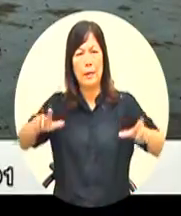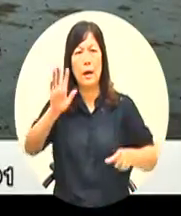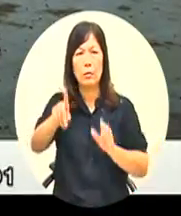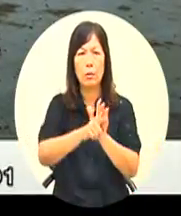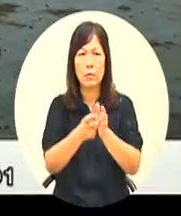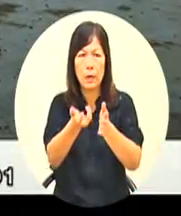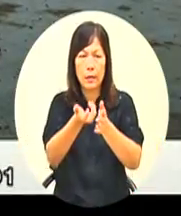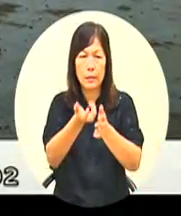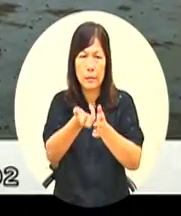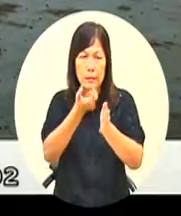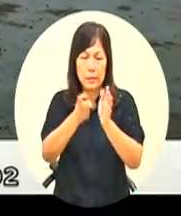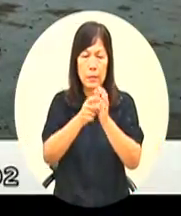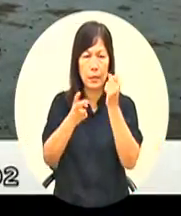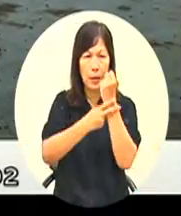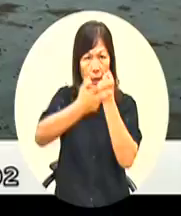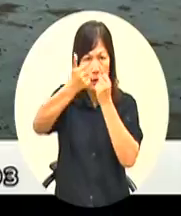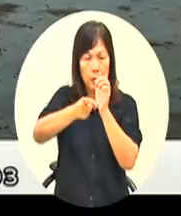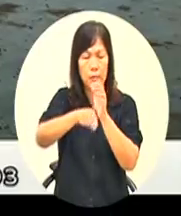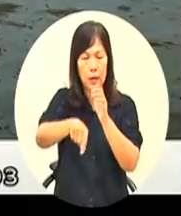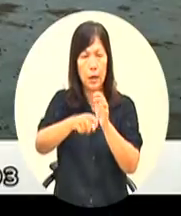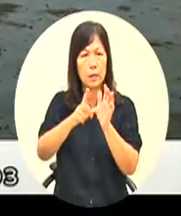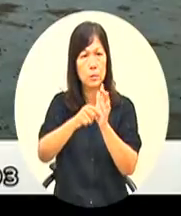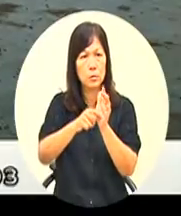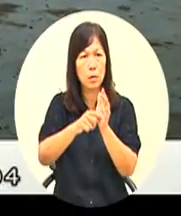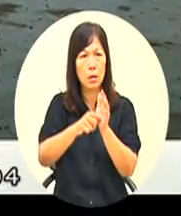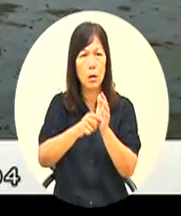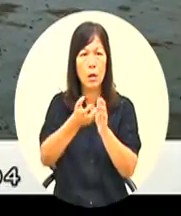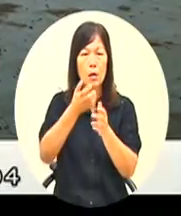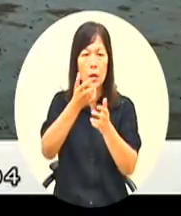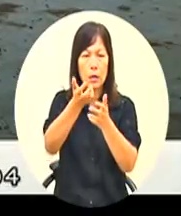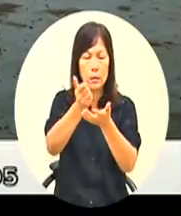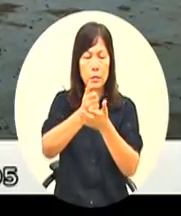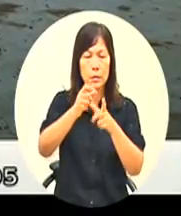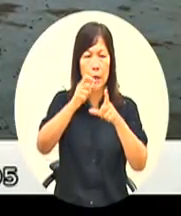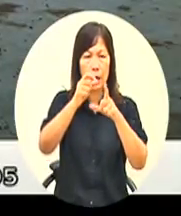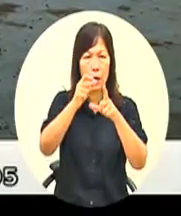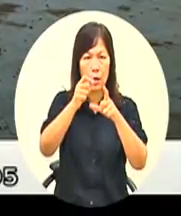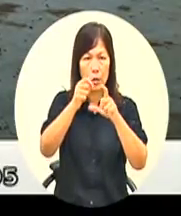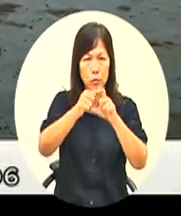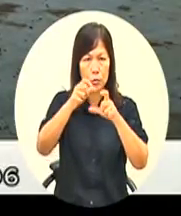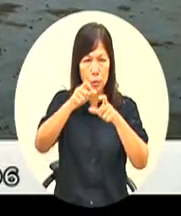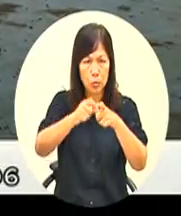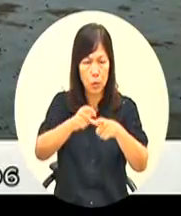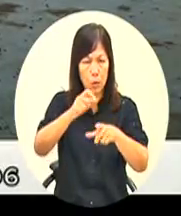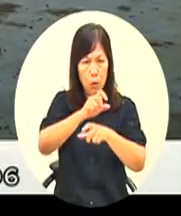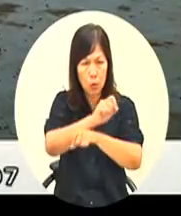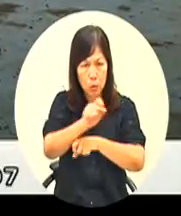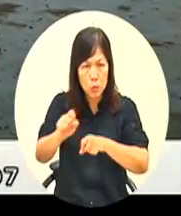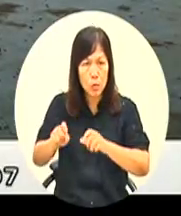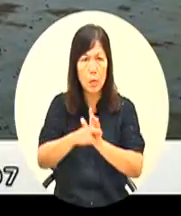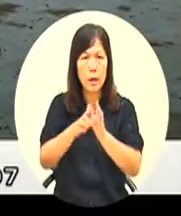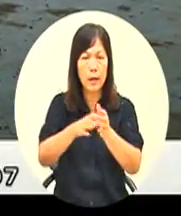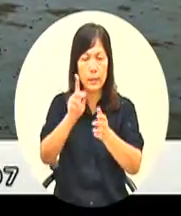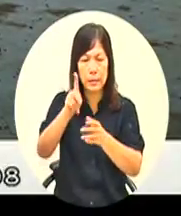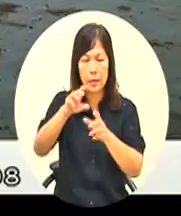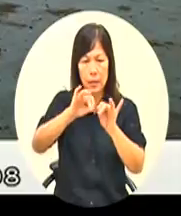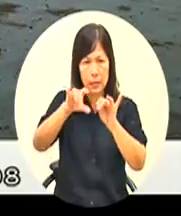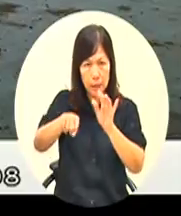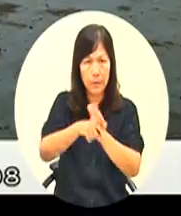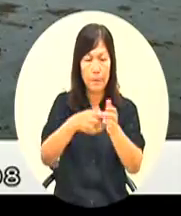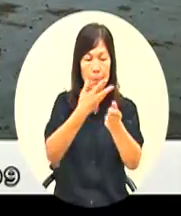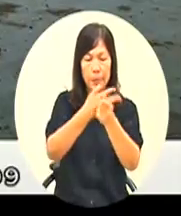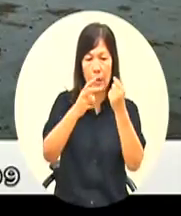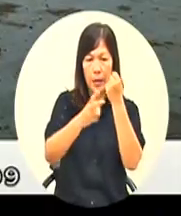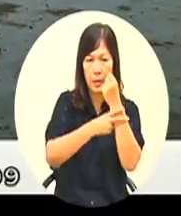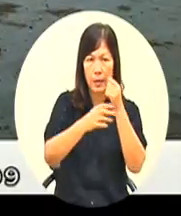在前任的一个里长，当时就跟请区公所跟体育处借了这块土地之后，由我们里办公室来